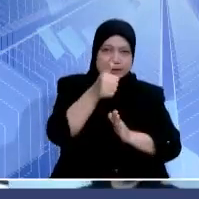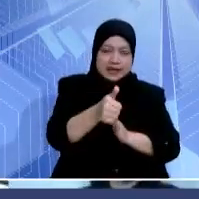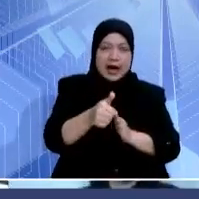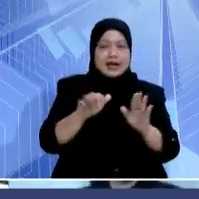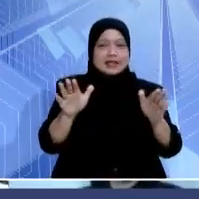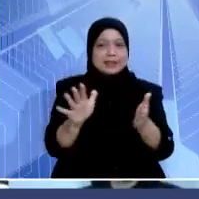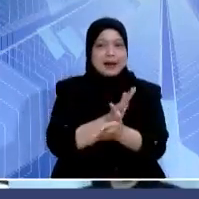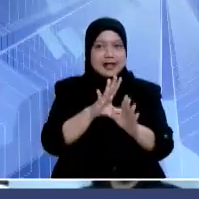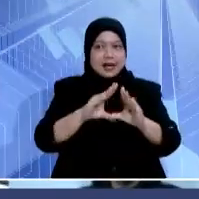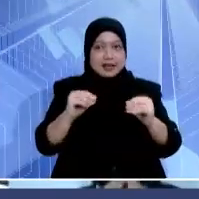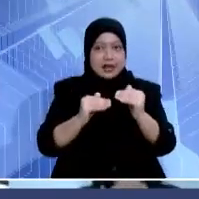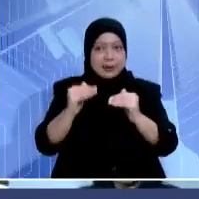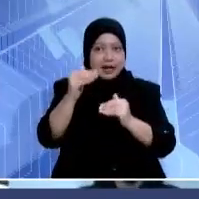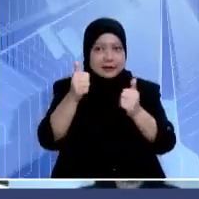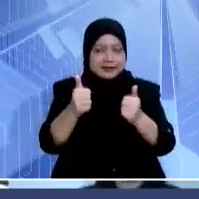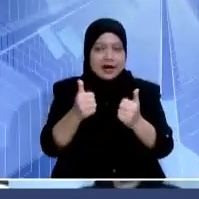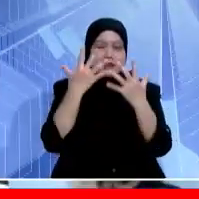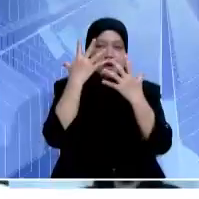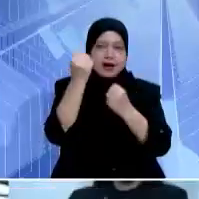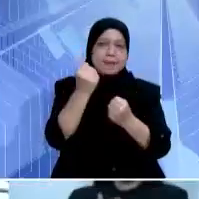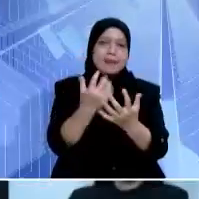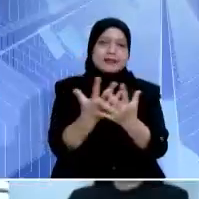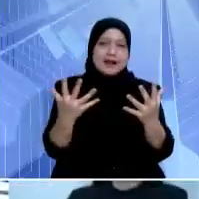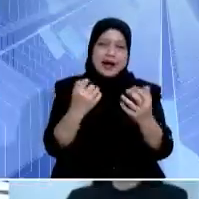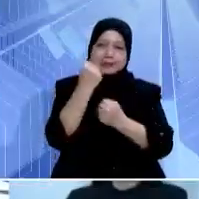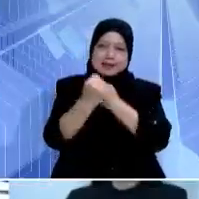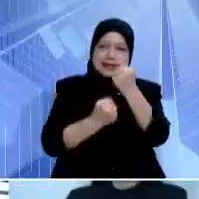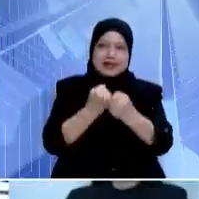dan akhirnya ada peningkatan kesejahteraan rakyat. Tim Liputan iNews melaporkan.